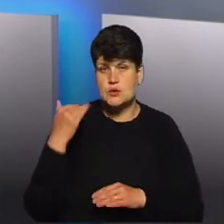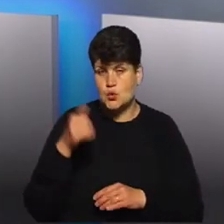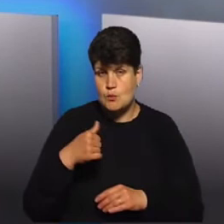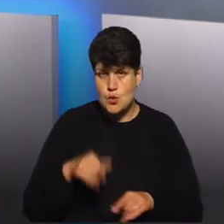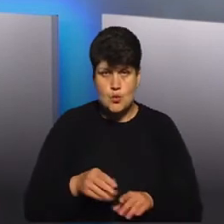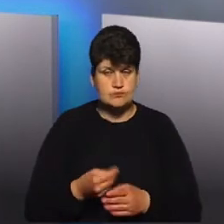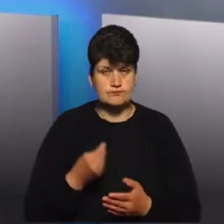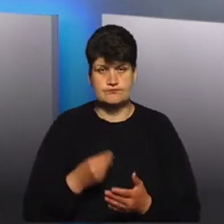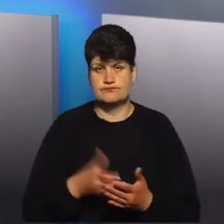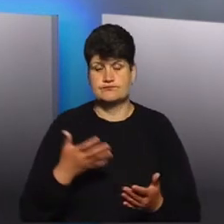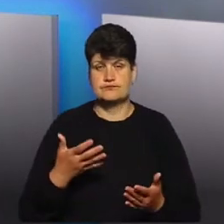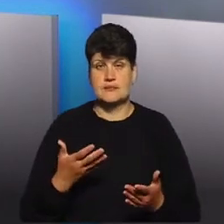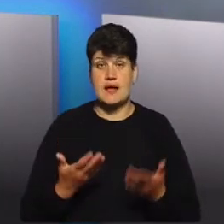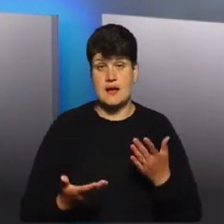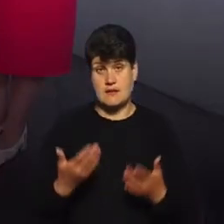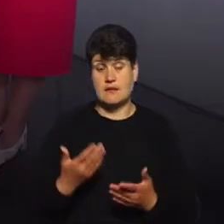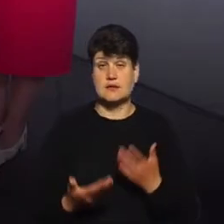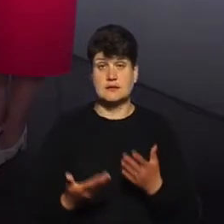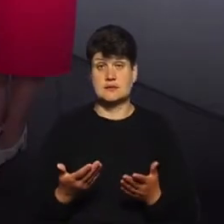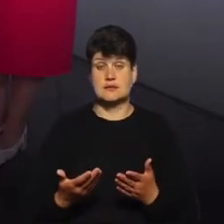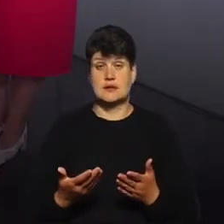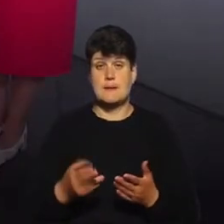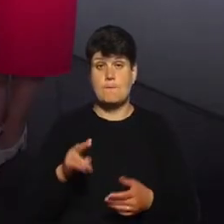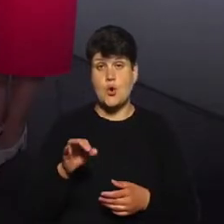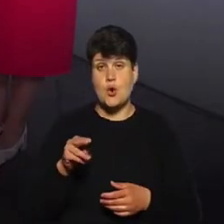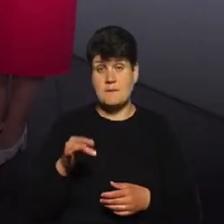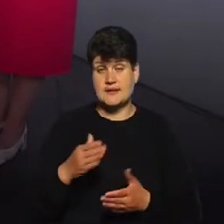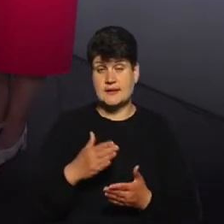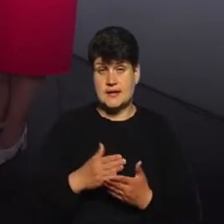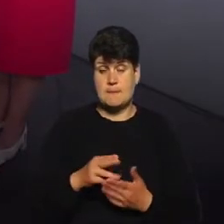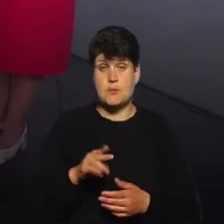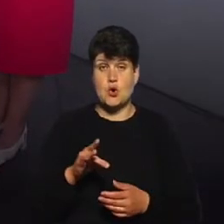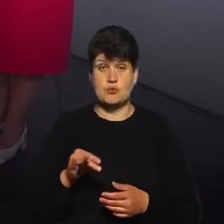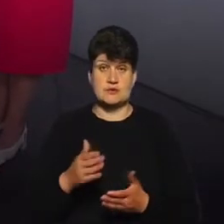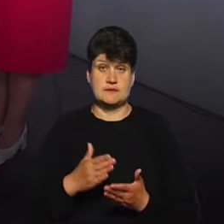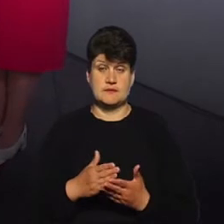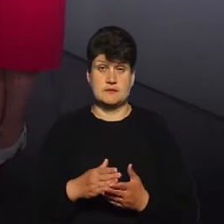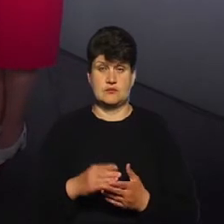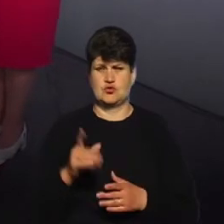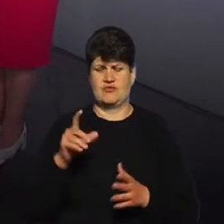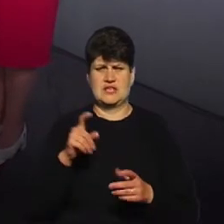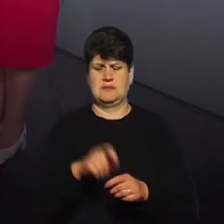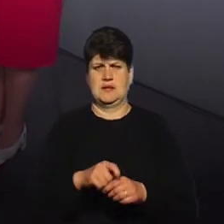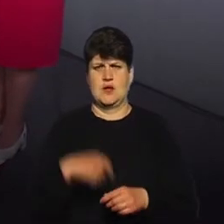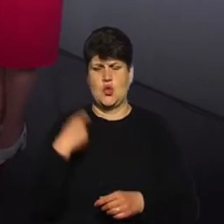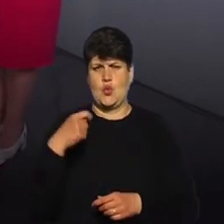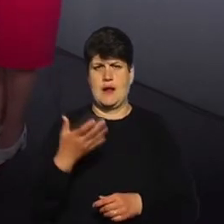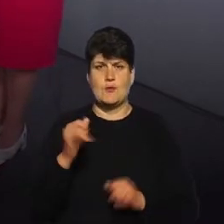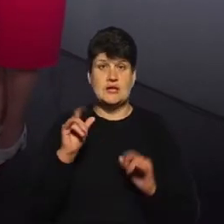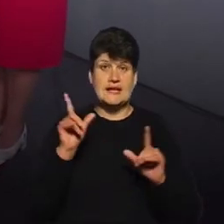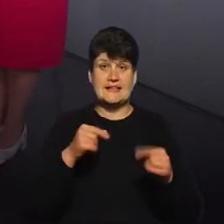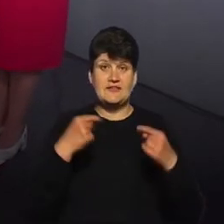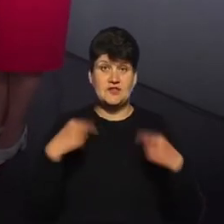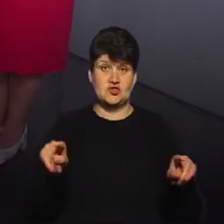попит диктує пропозицію. Та чого всі чіпляються до тої Туреччини, можна кудись інше поїхати? Можна поїхати, звичайно. По ціні